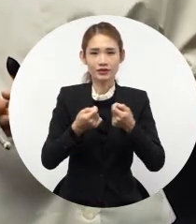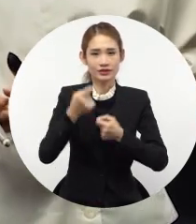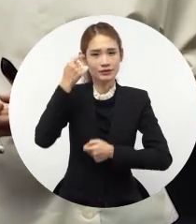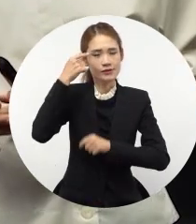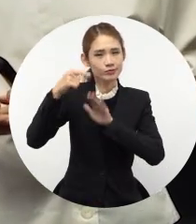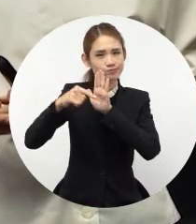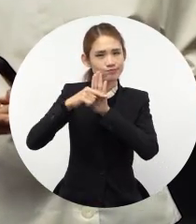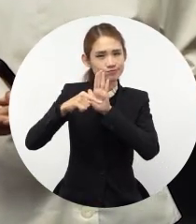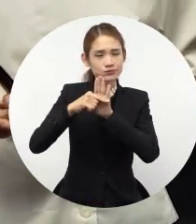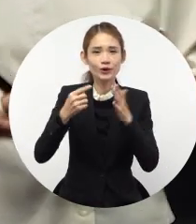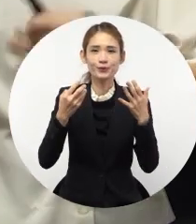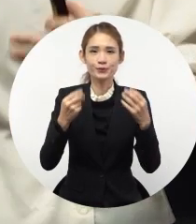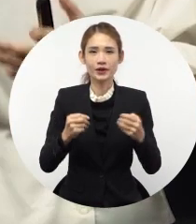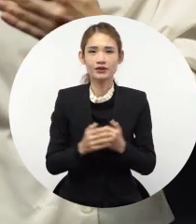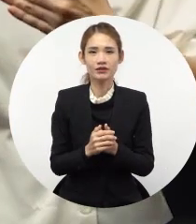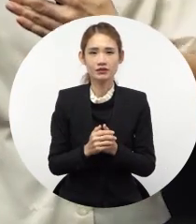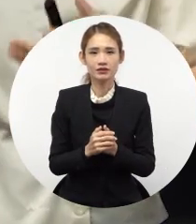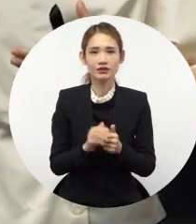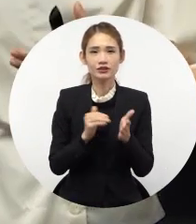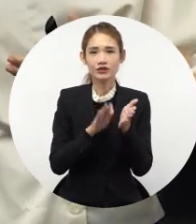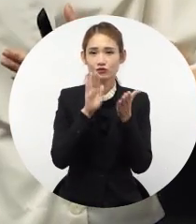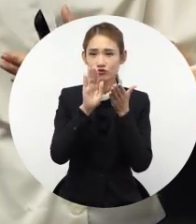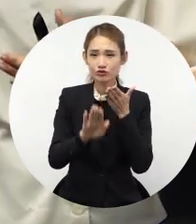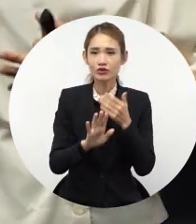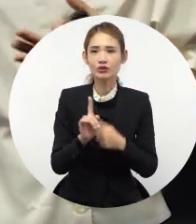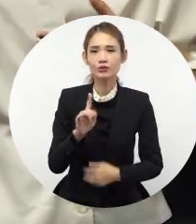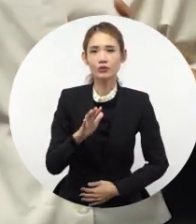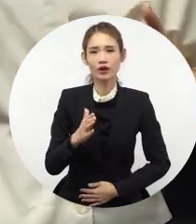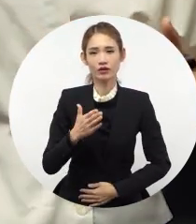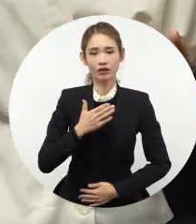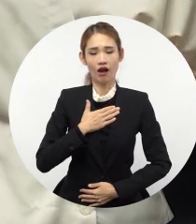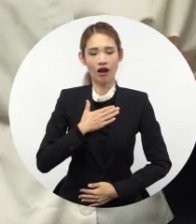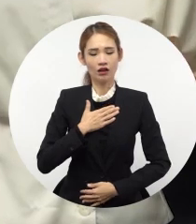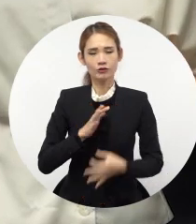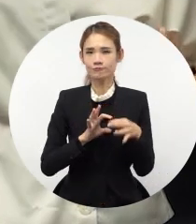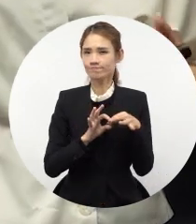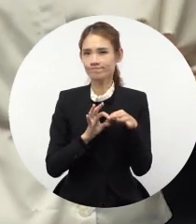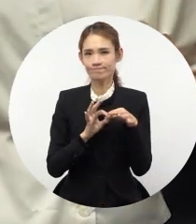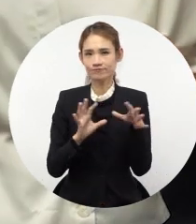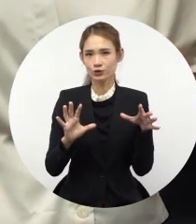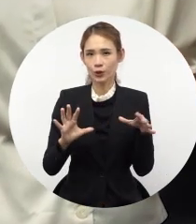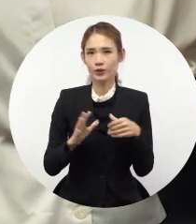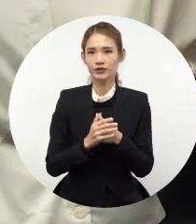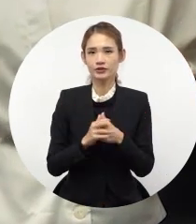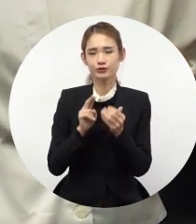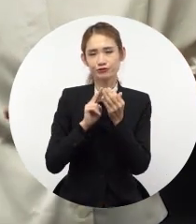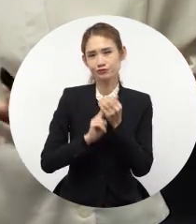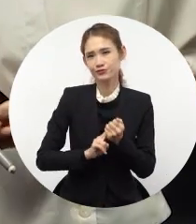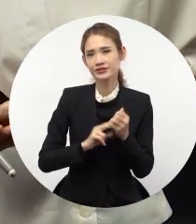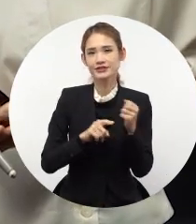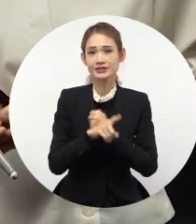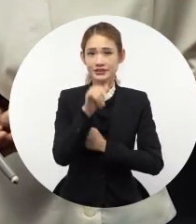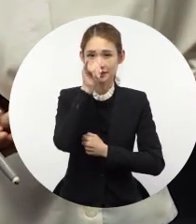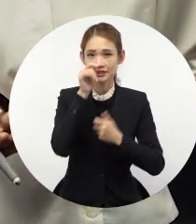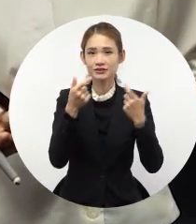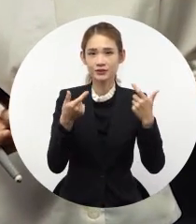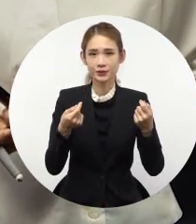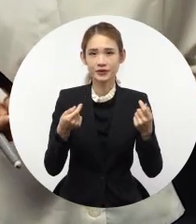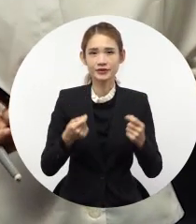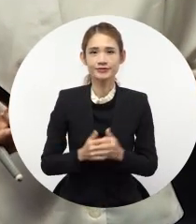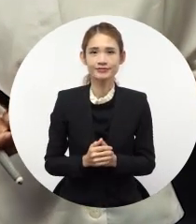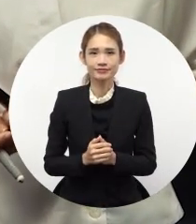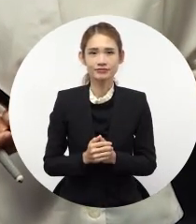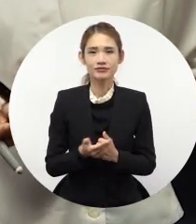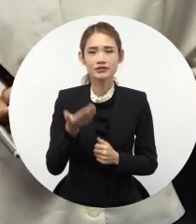부정적인 말씀들이었는데요. 이 뒤에는 나랑은 상관없는데 하는 숨은 뜻이 담겨져